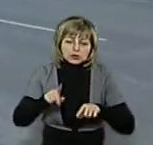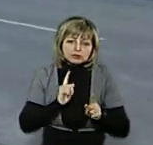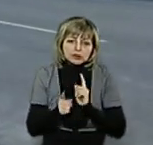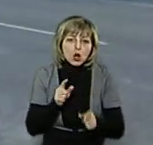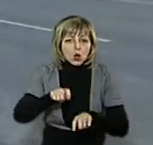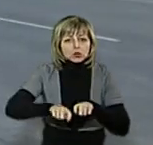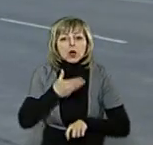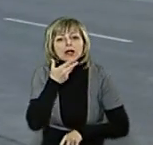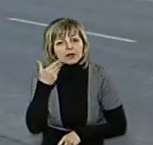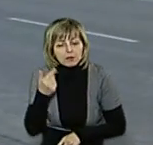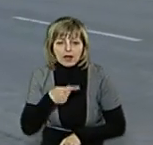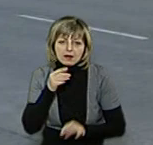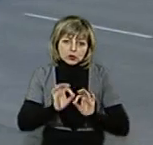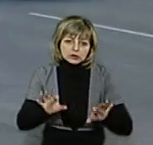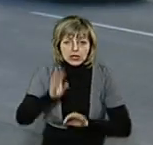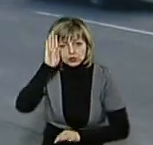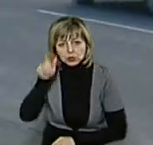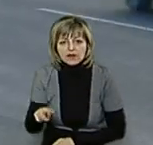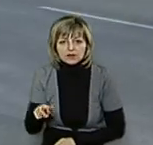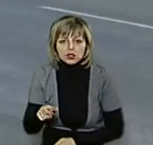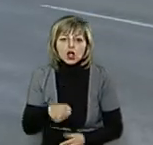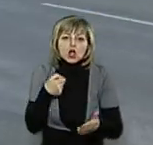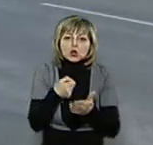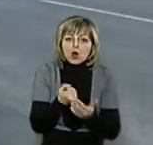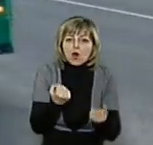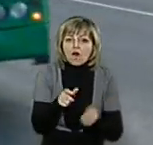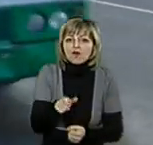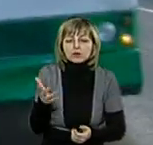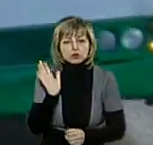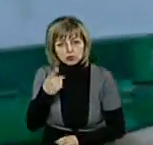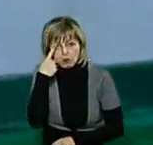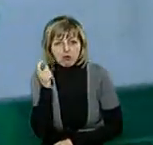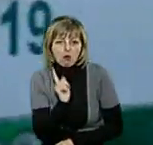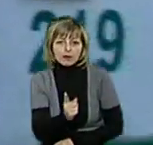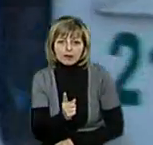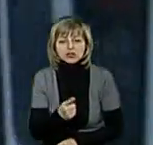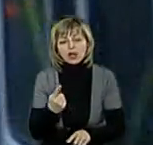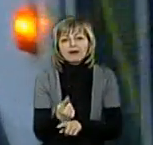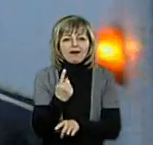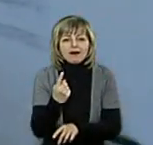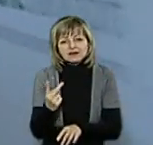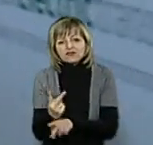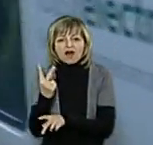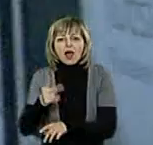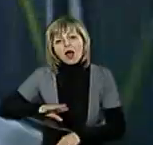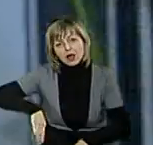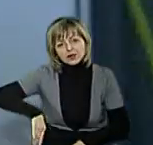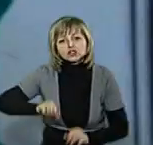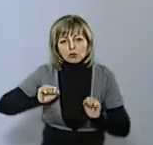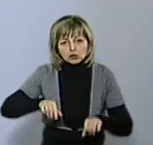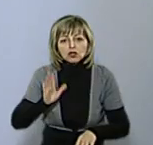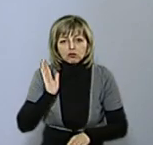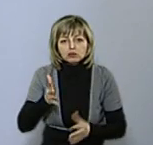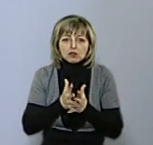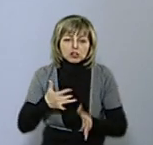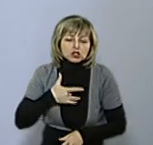контролю ще немає, говорить він. До водіїв, якщо буде попередження, я думаю, там раз-два, а далі, можливо,